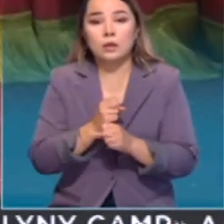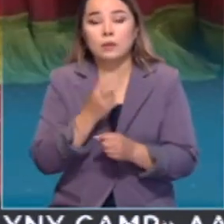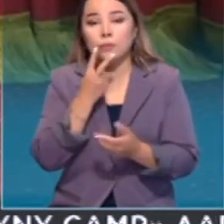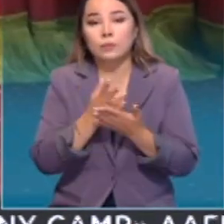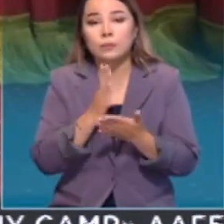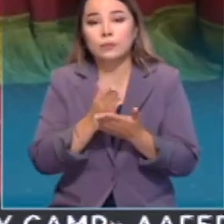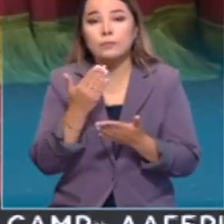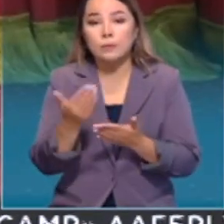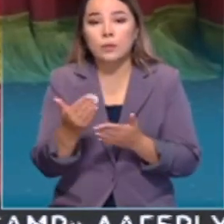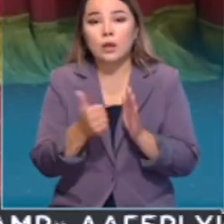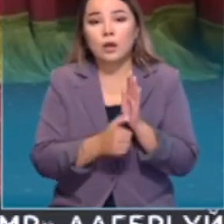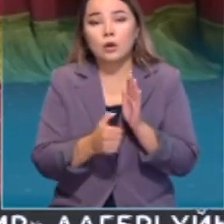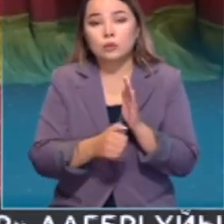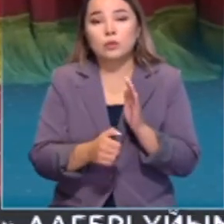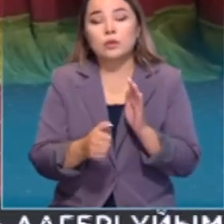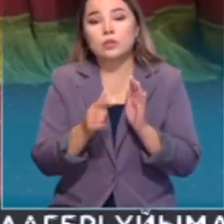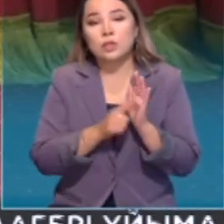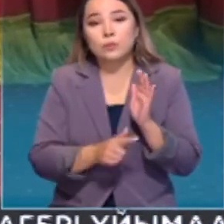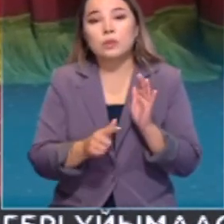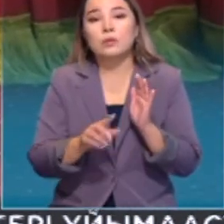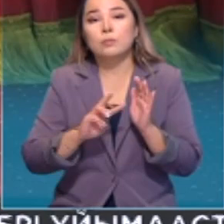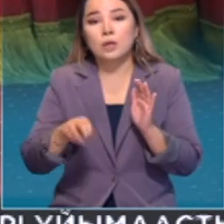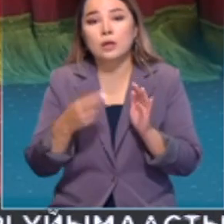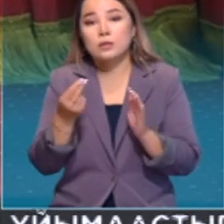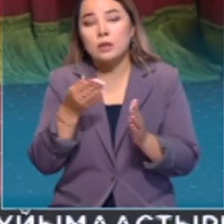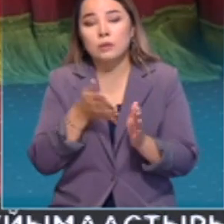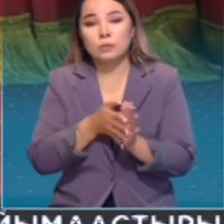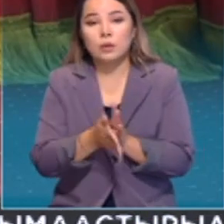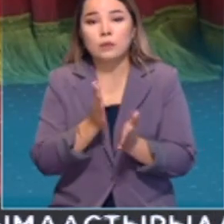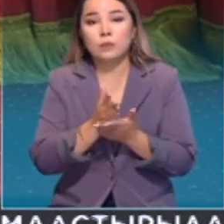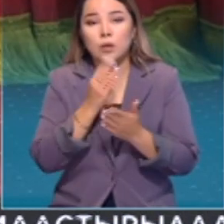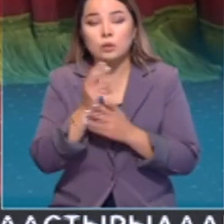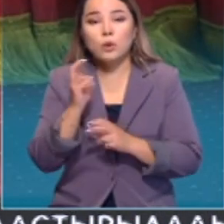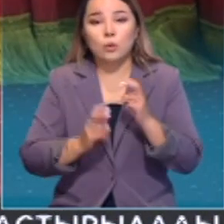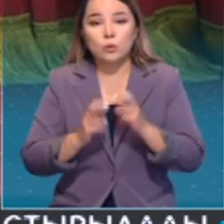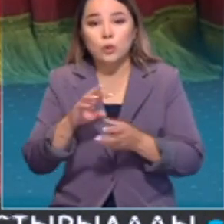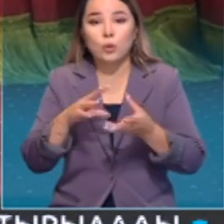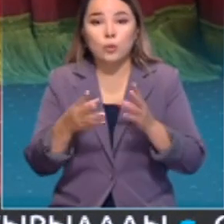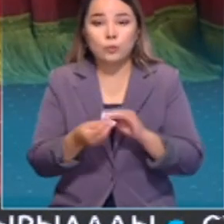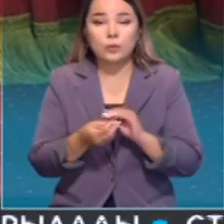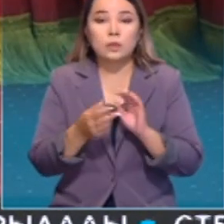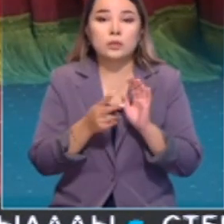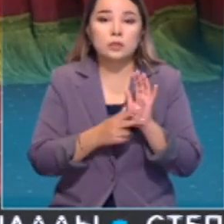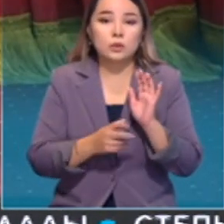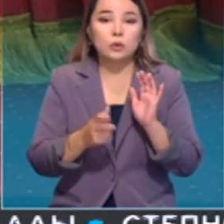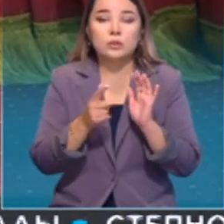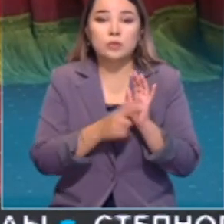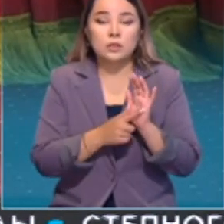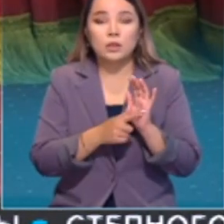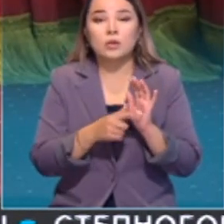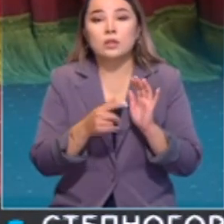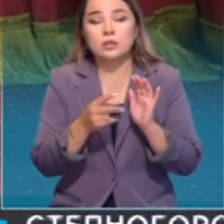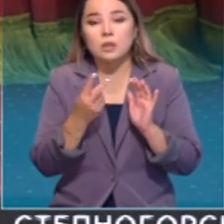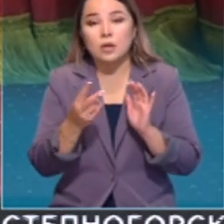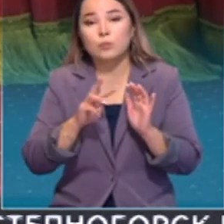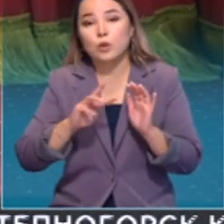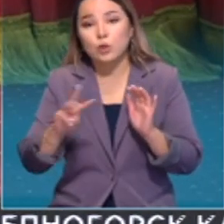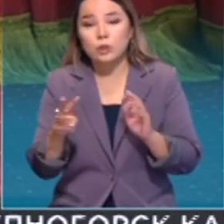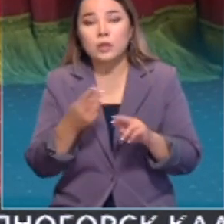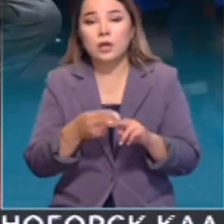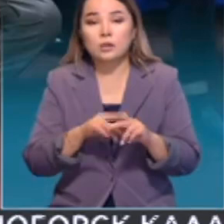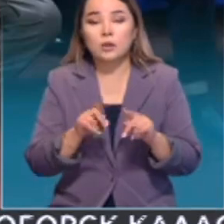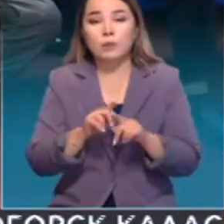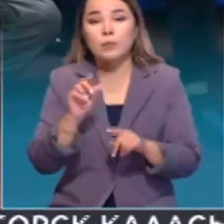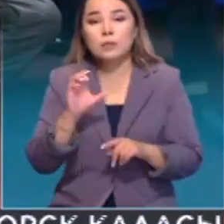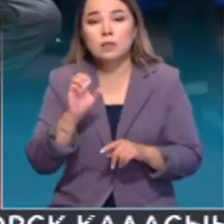өндірілген 670 миллиард теңгеден астам өнім көлемінің 877 миллион теңгесі